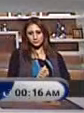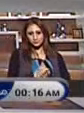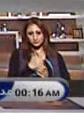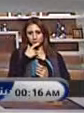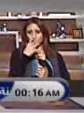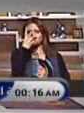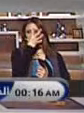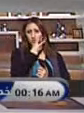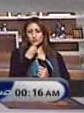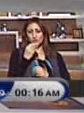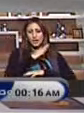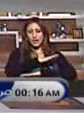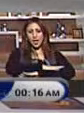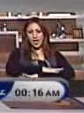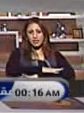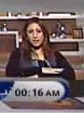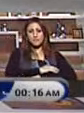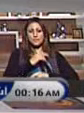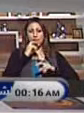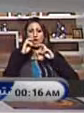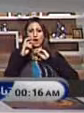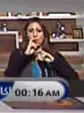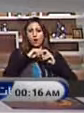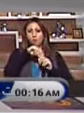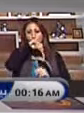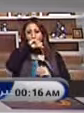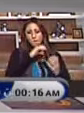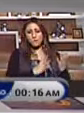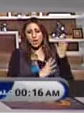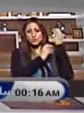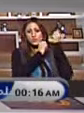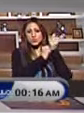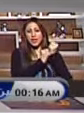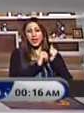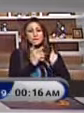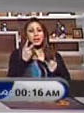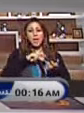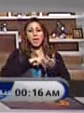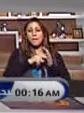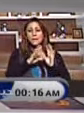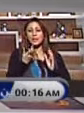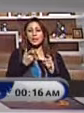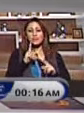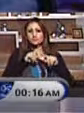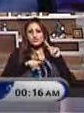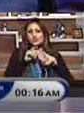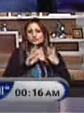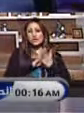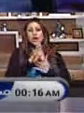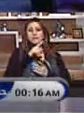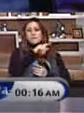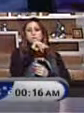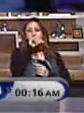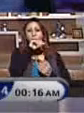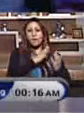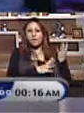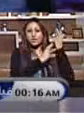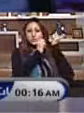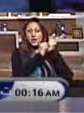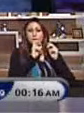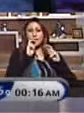الحوار في سلوك الرسول عليه الصلاه والسلام وازاي كان يدير عليه الصلاه والسلام خلافاته اولا النبي صلى الله